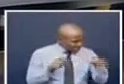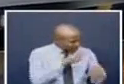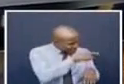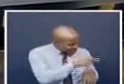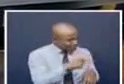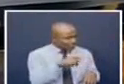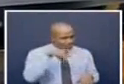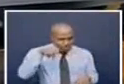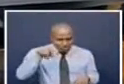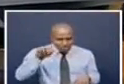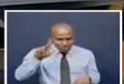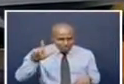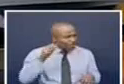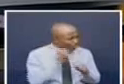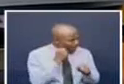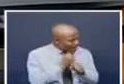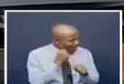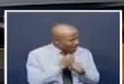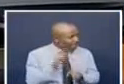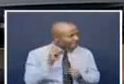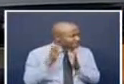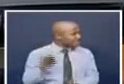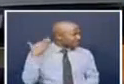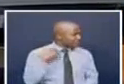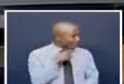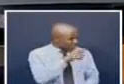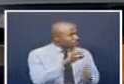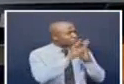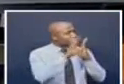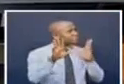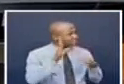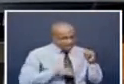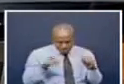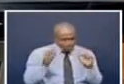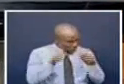katika nyadhifa nyingi, bila shaka pengine ni mashuhuri kitaifa labda